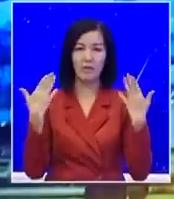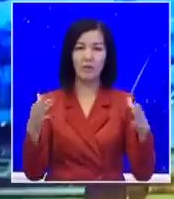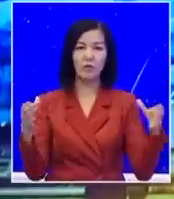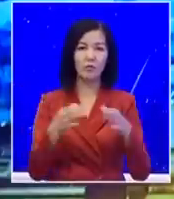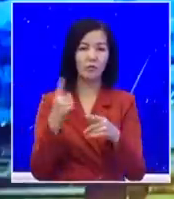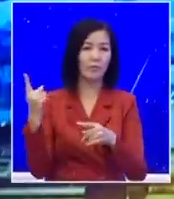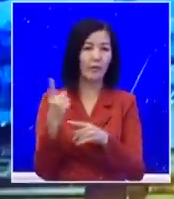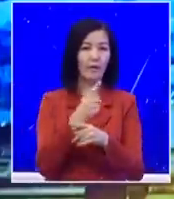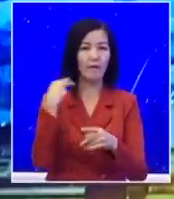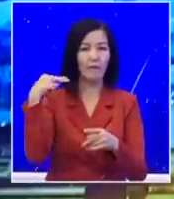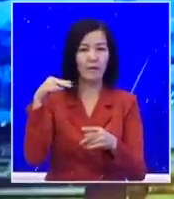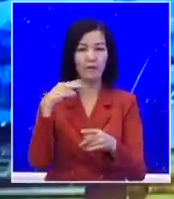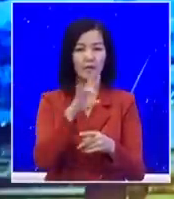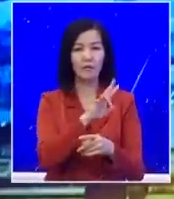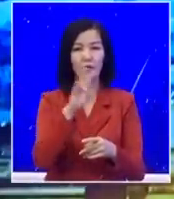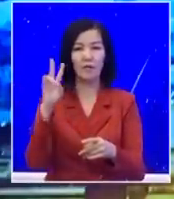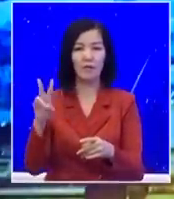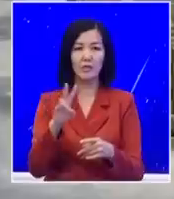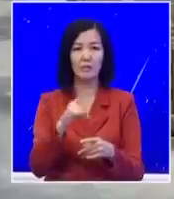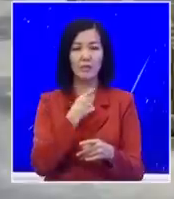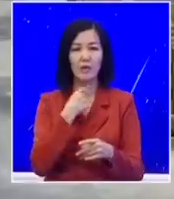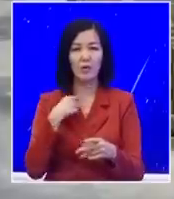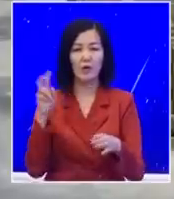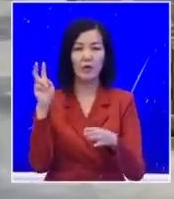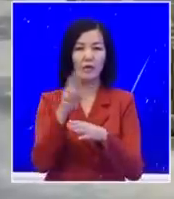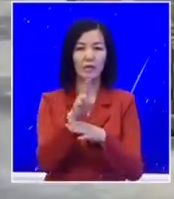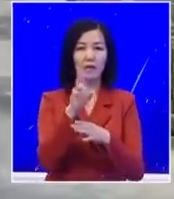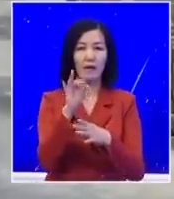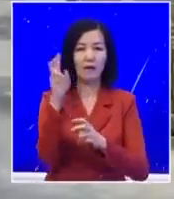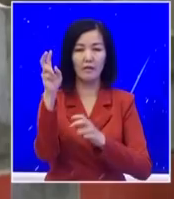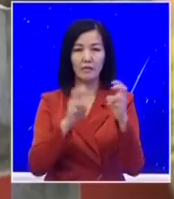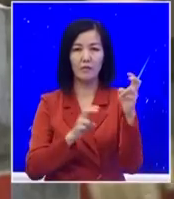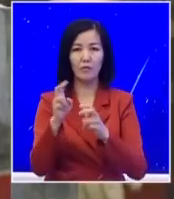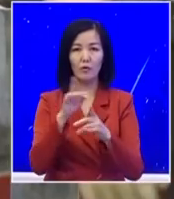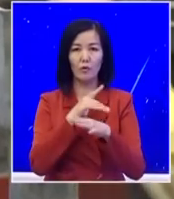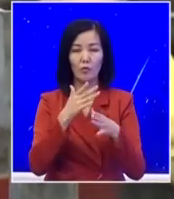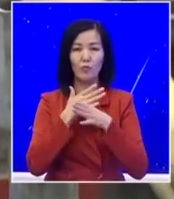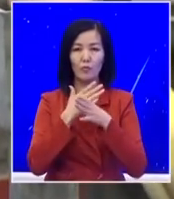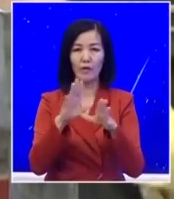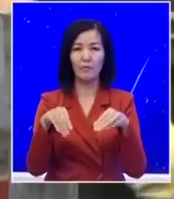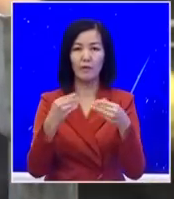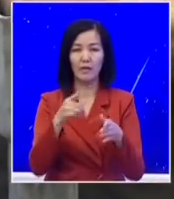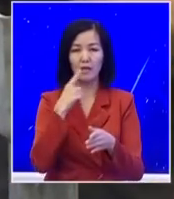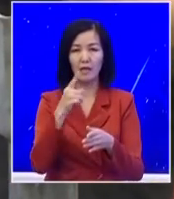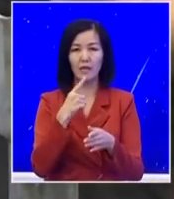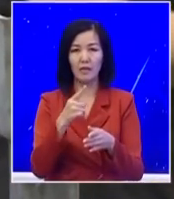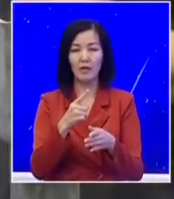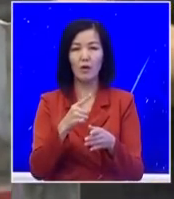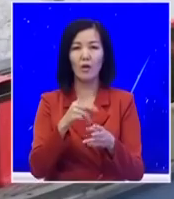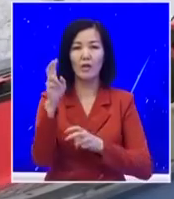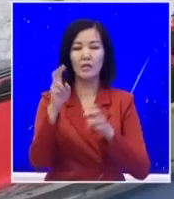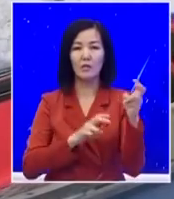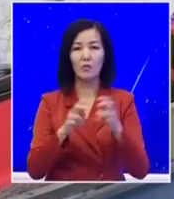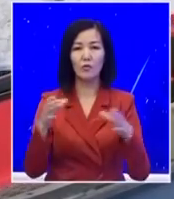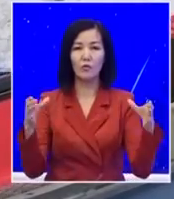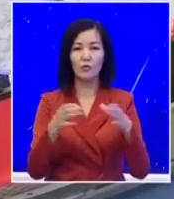Нұрсұлтан Назарбаев Талдықорғанға келгенде Қайнар өндіріс кешеніне арнайы бас сұғып көп көмегін көрсеткенін айтады. Шикізат өндірісі зауытының